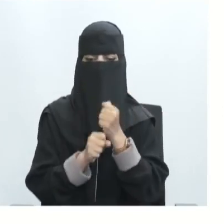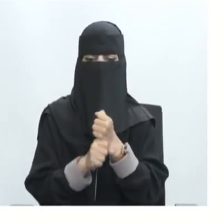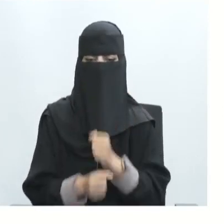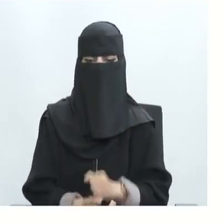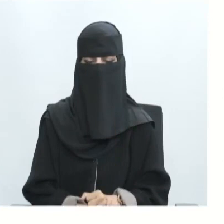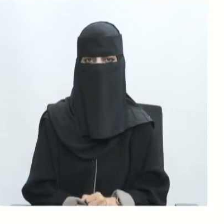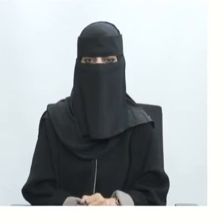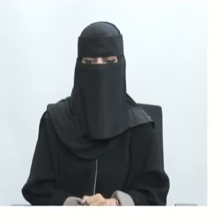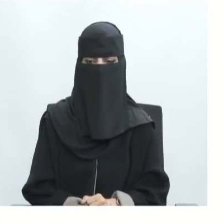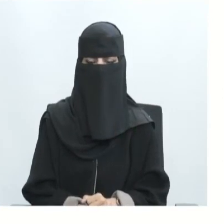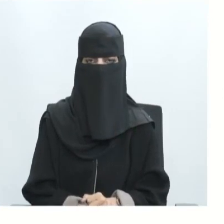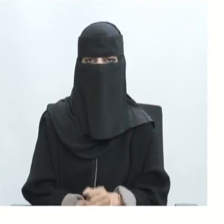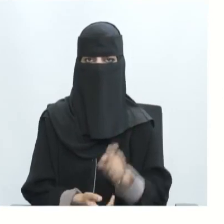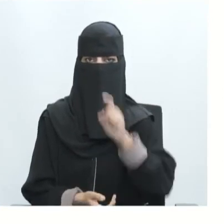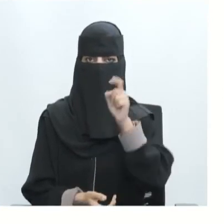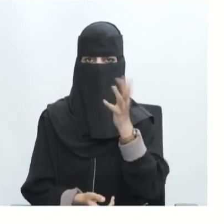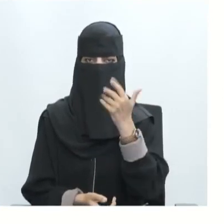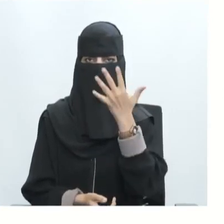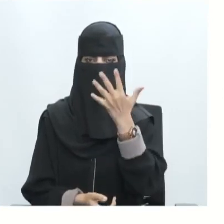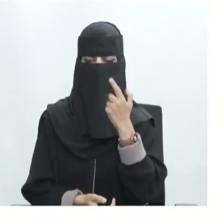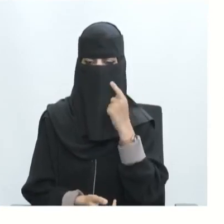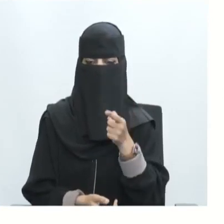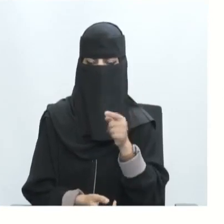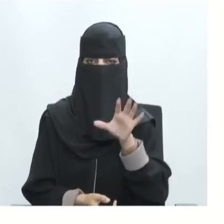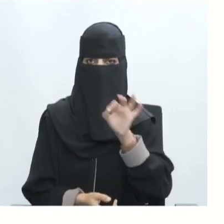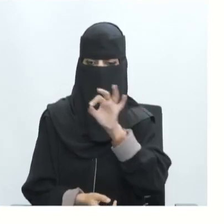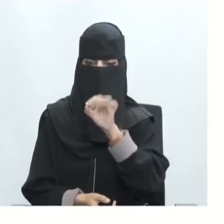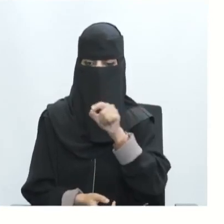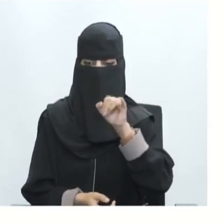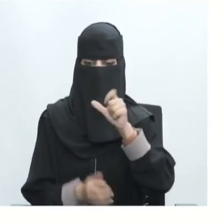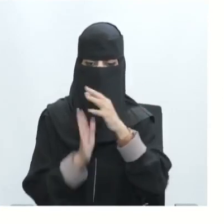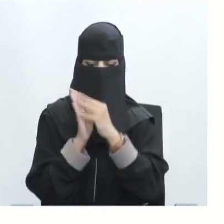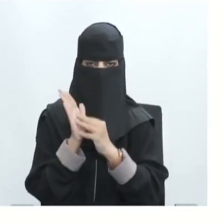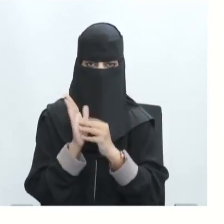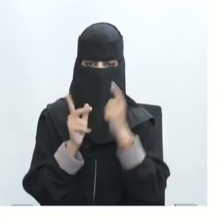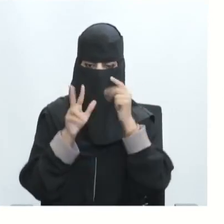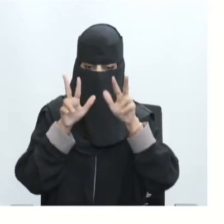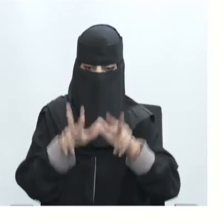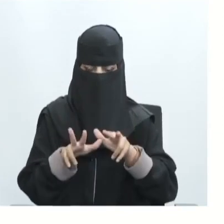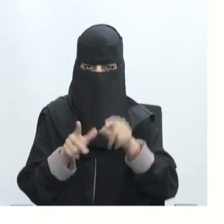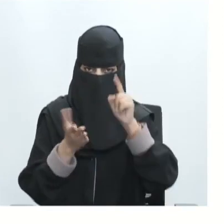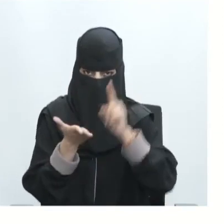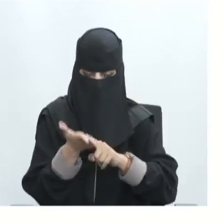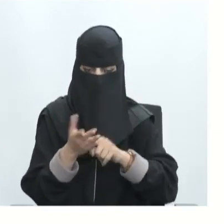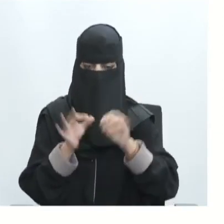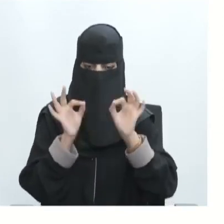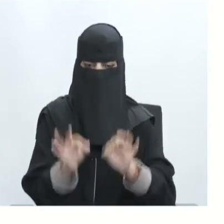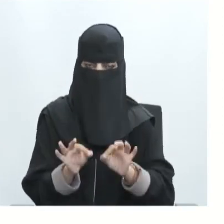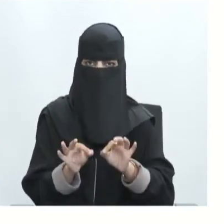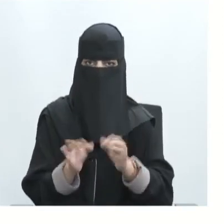عمليه فقره خمسه استخرج من النص ما يثبت ان المنطق العلمي